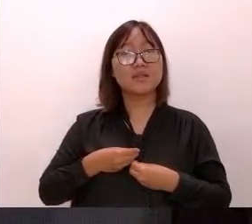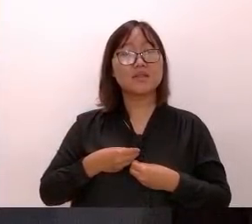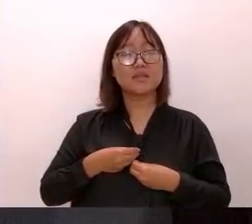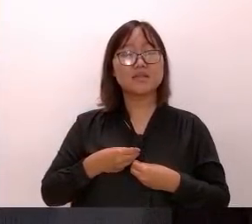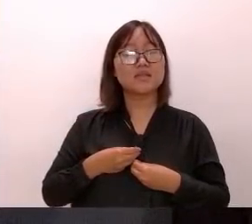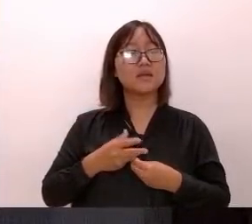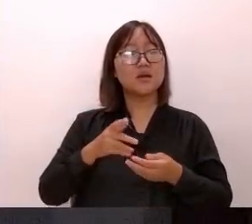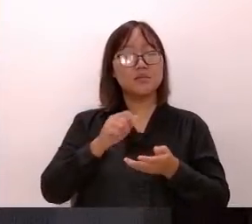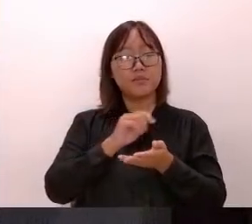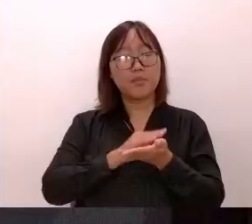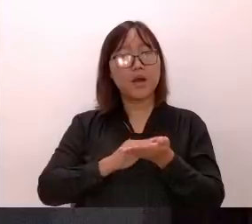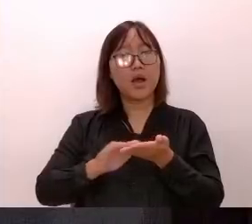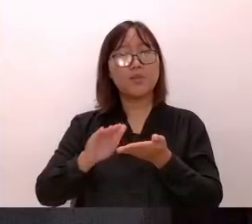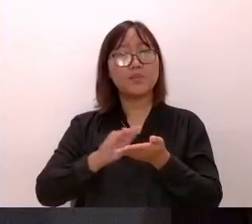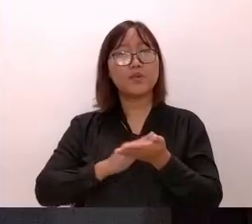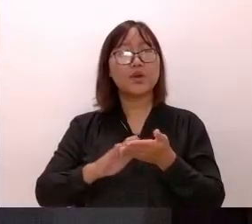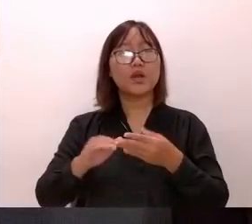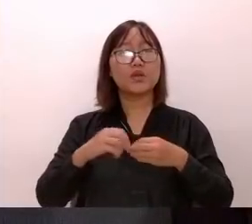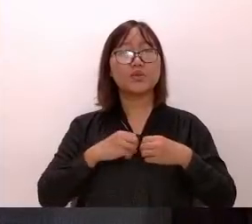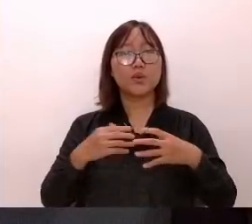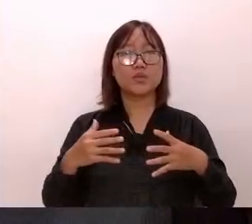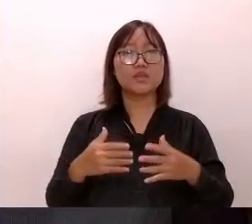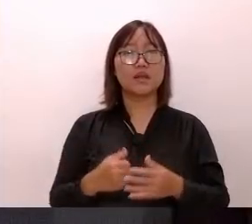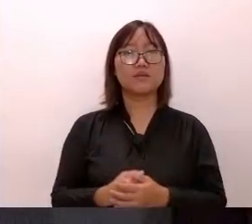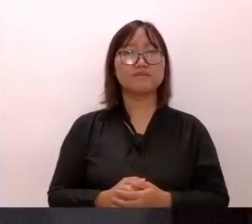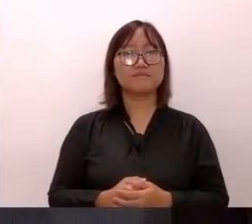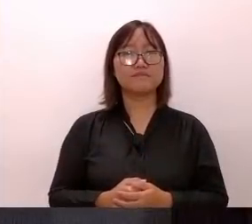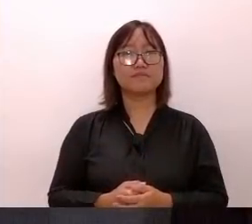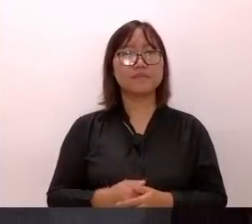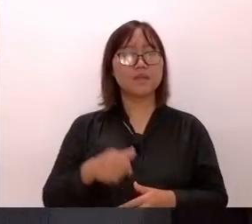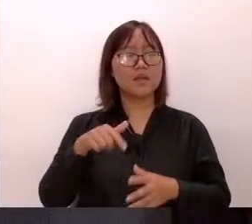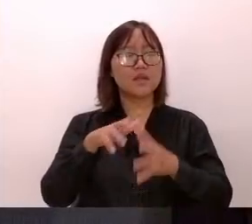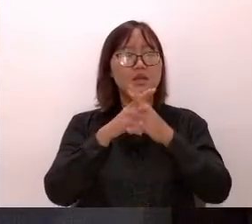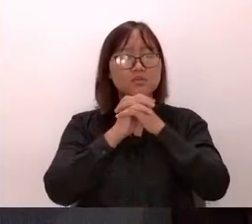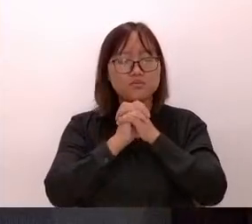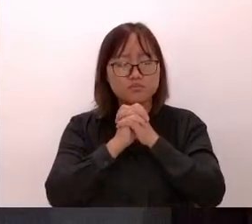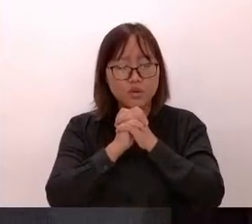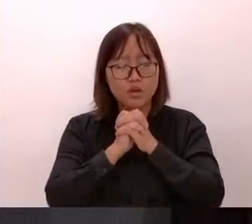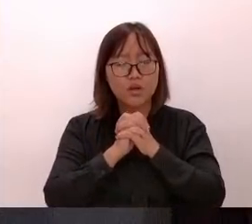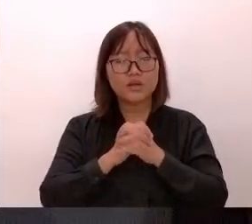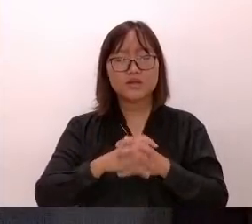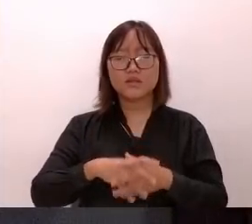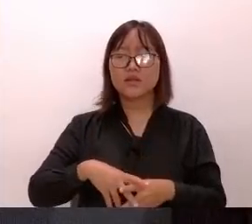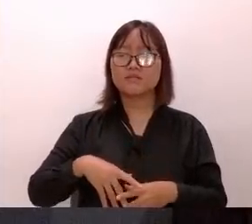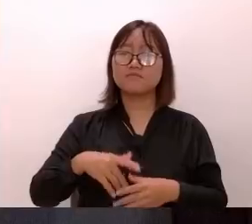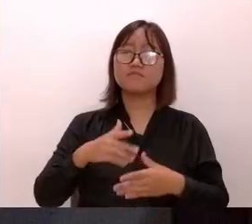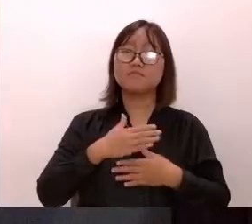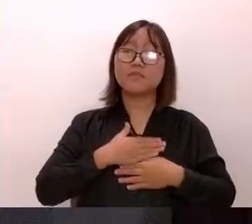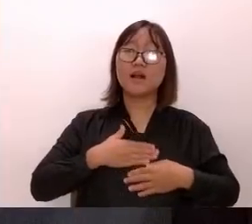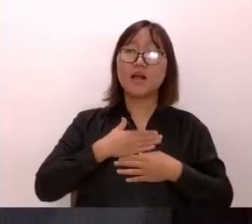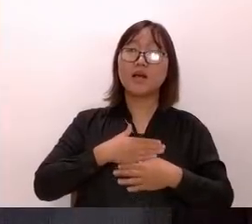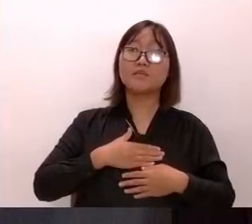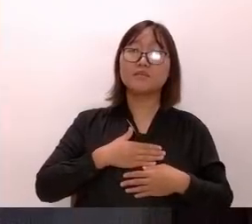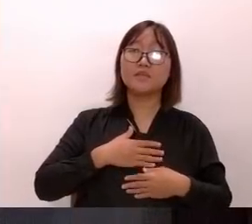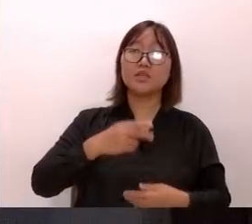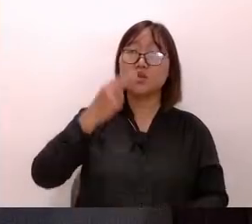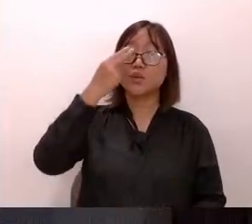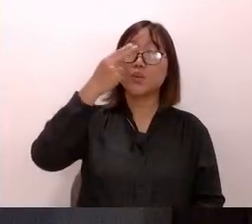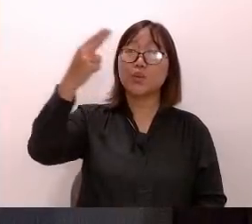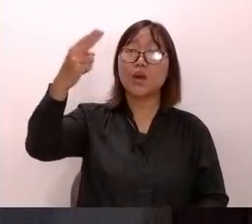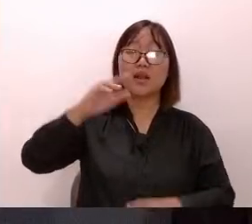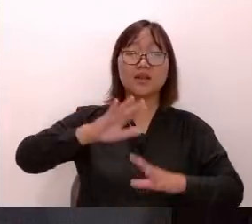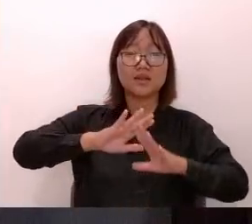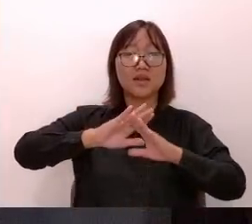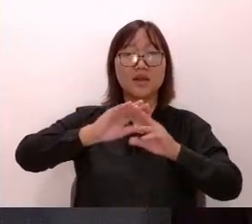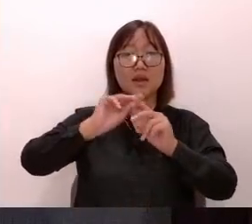makin mengalami kehadiran Tuhan percaya akan kerahiman Allah dalam Yesus hingga kita